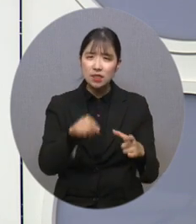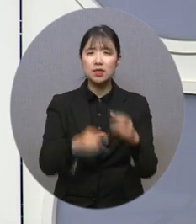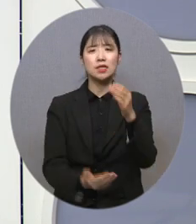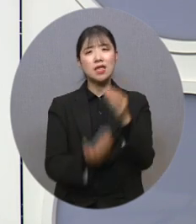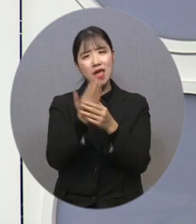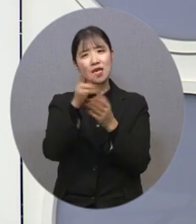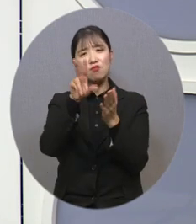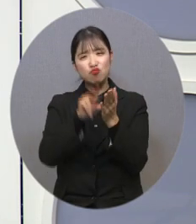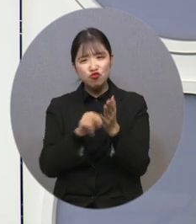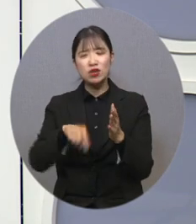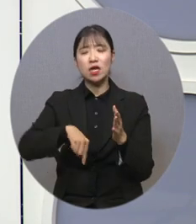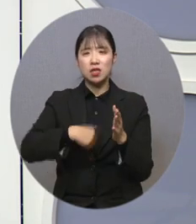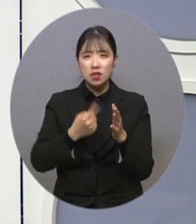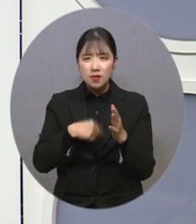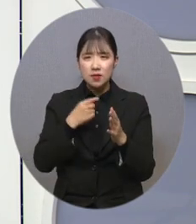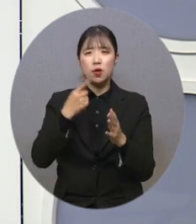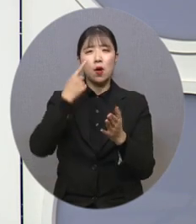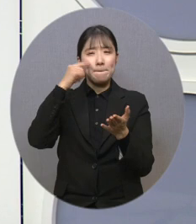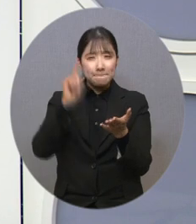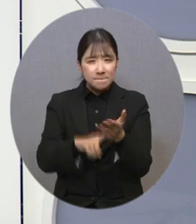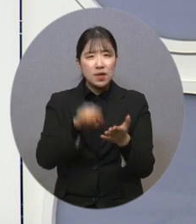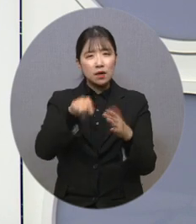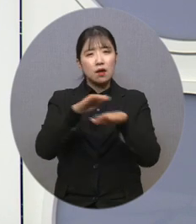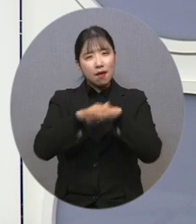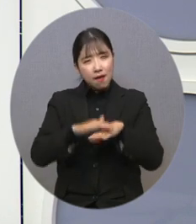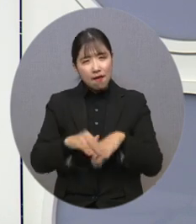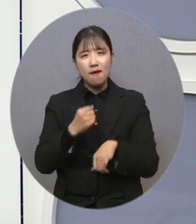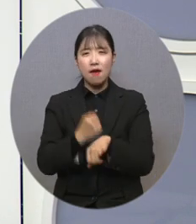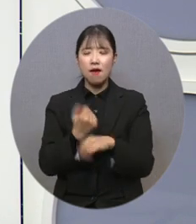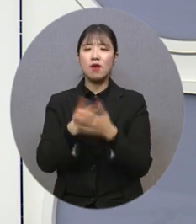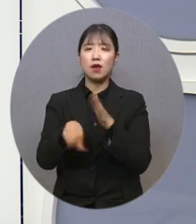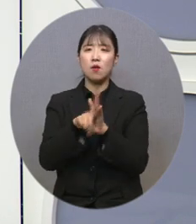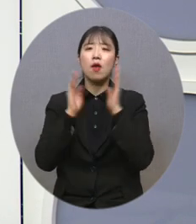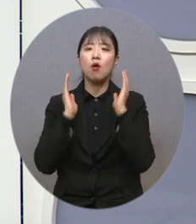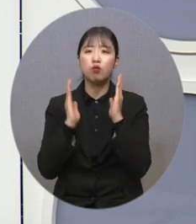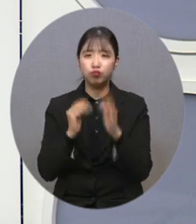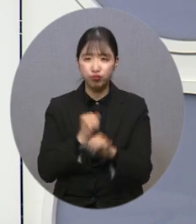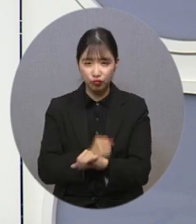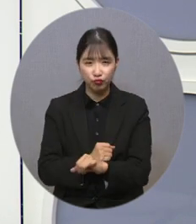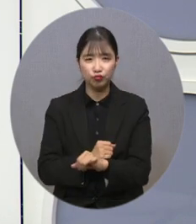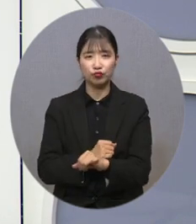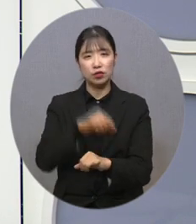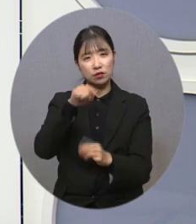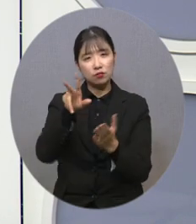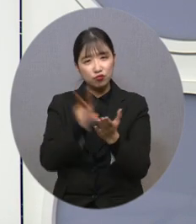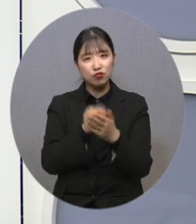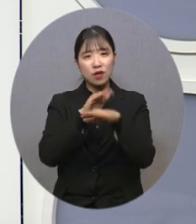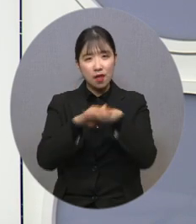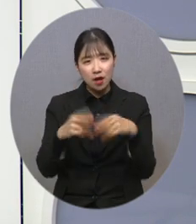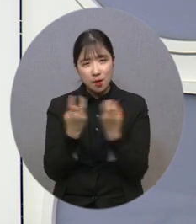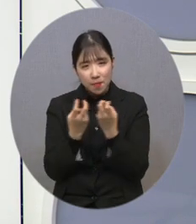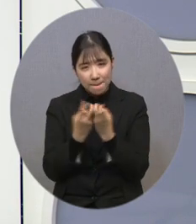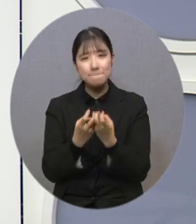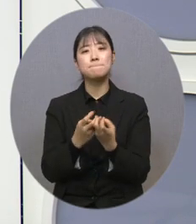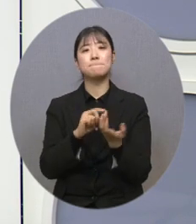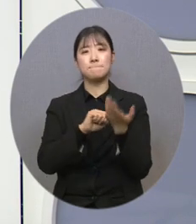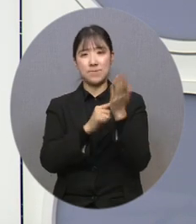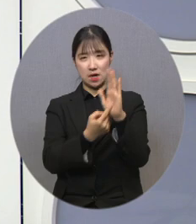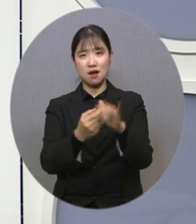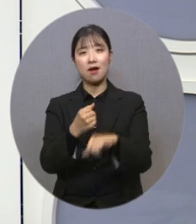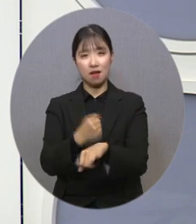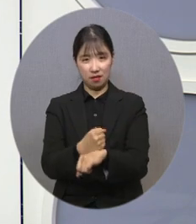문제를 스스로 발굴하고 그 문제 해결을 위해서 자기가 공부를 하고 그 문제 해결 방법을